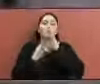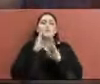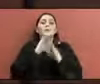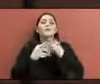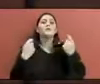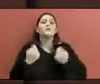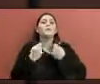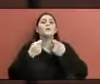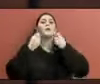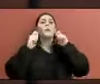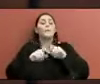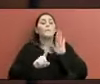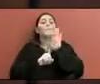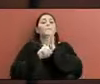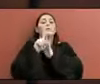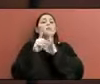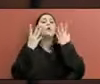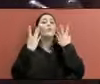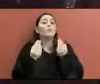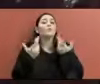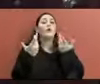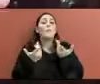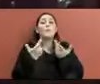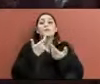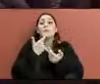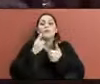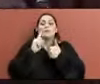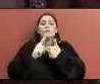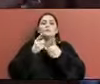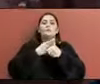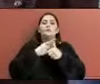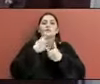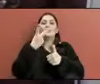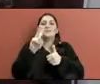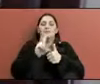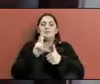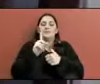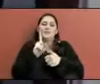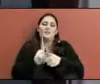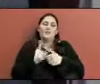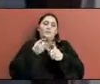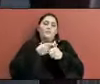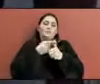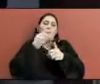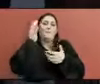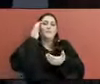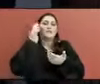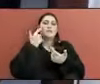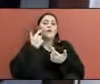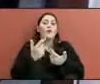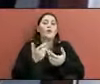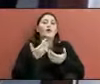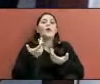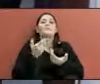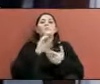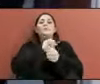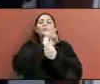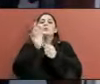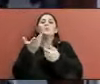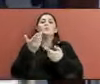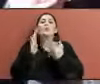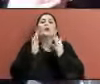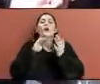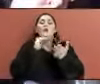yapıldı. Başarılı olundu ama sene başından itibaren Covid süreci bizi, yaşlılarımızı